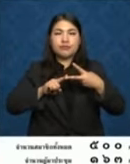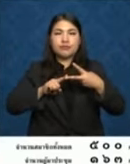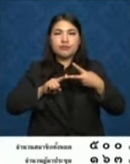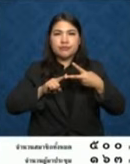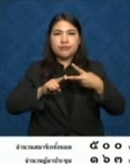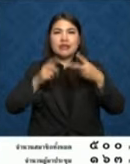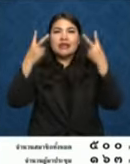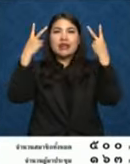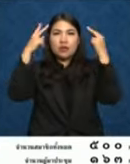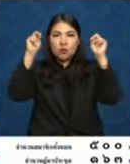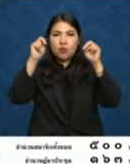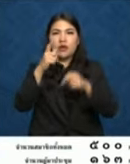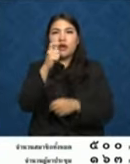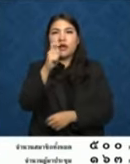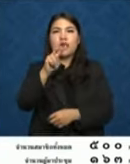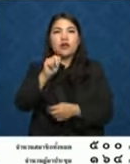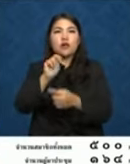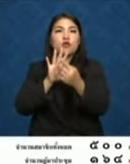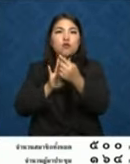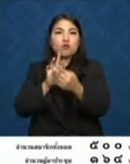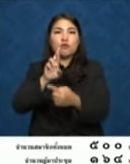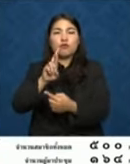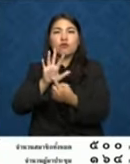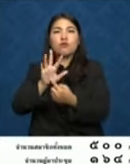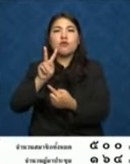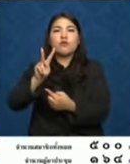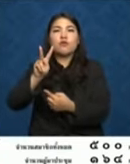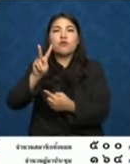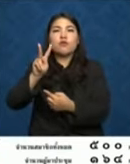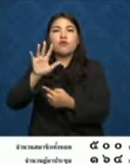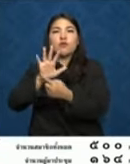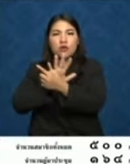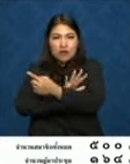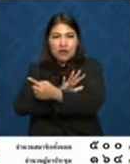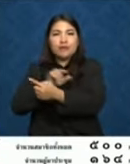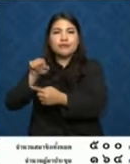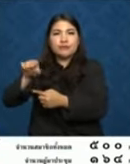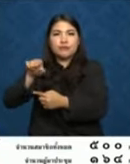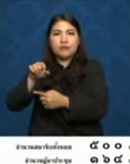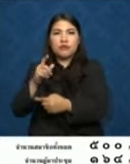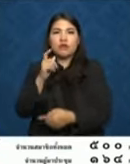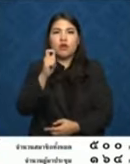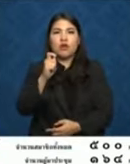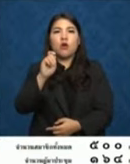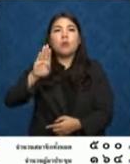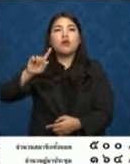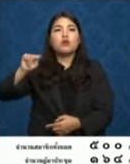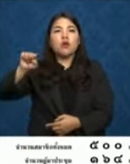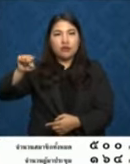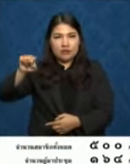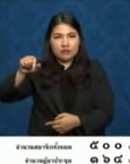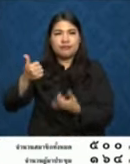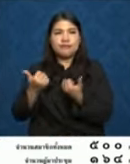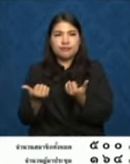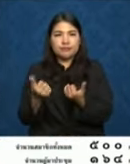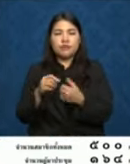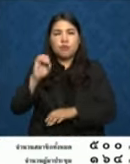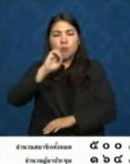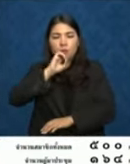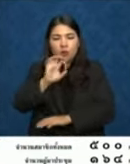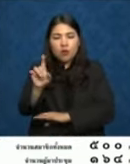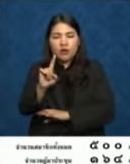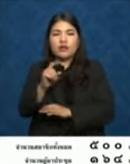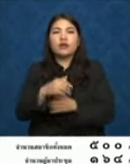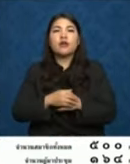อนุรักษ์วรรัตน์นะครับชาญในนายกองค์การบริหารส่วนตำบลบ้านม่วงอำเภอสังคมจังหวัดหนองคายนะครับว่าขอ